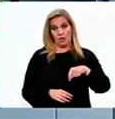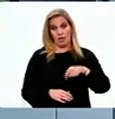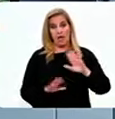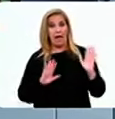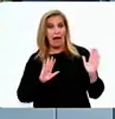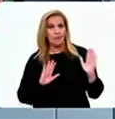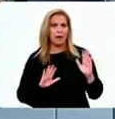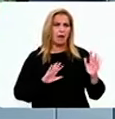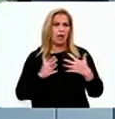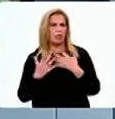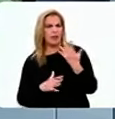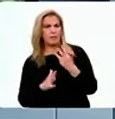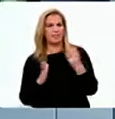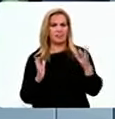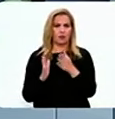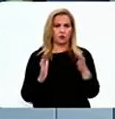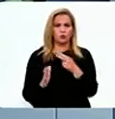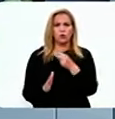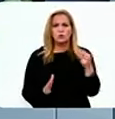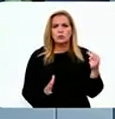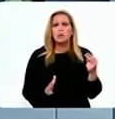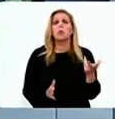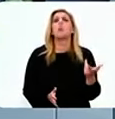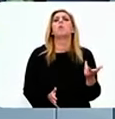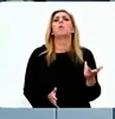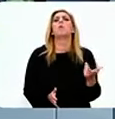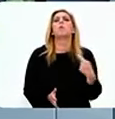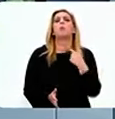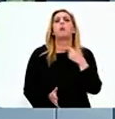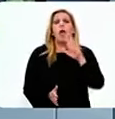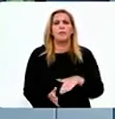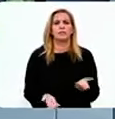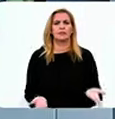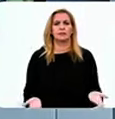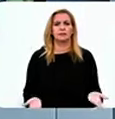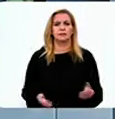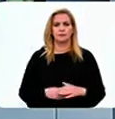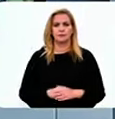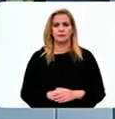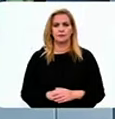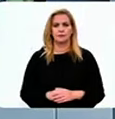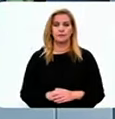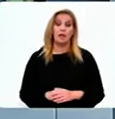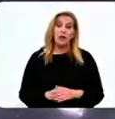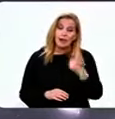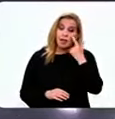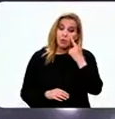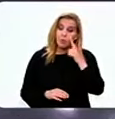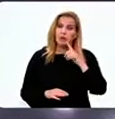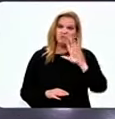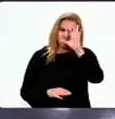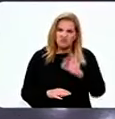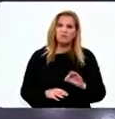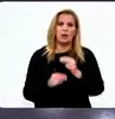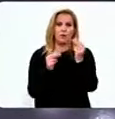μεταξύ 15 και 18, είναι κάτω από το μέσο όρο. Δηλαδή καλά, να το δούμε και στην τελική. Να το δούμε. Αλλά εγώ προσπαθώ να